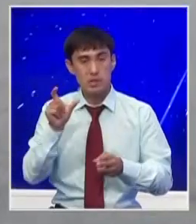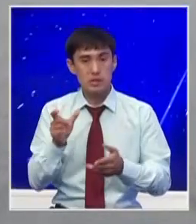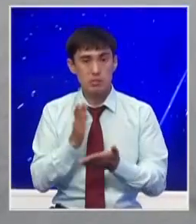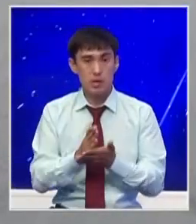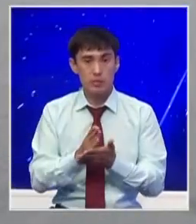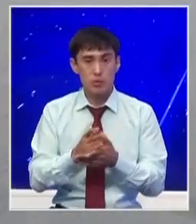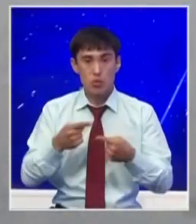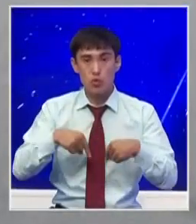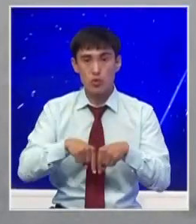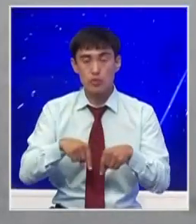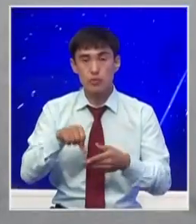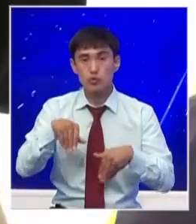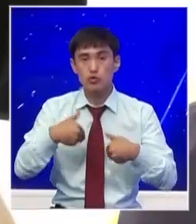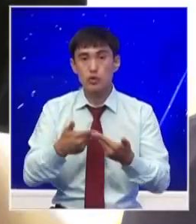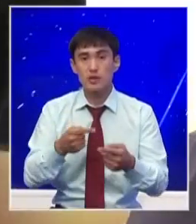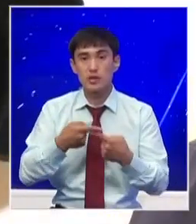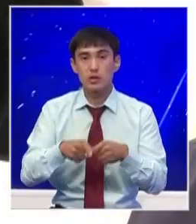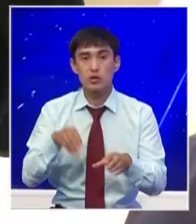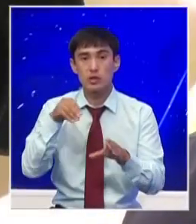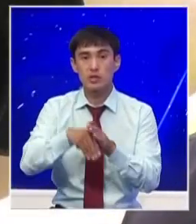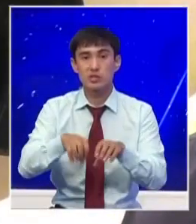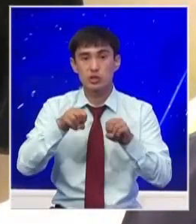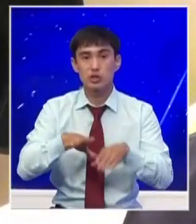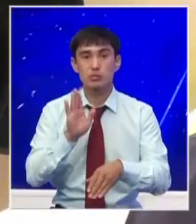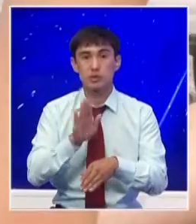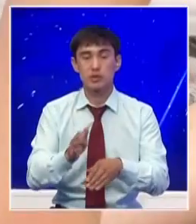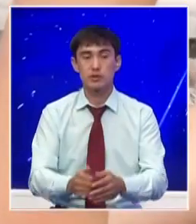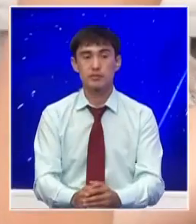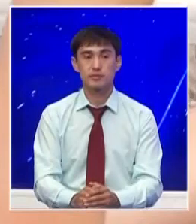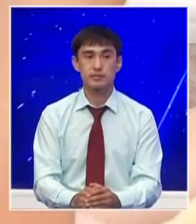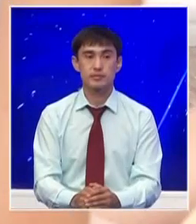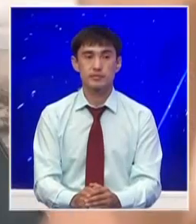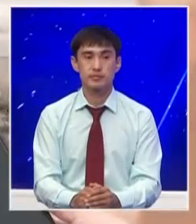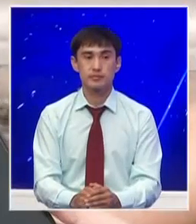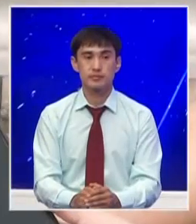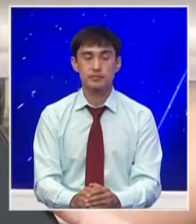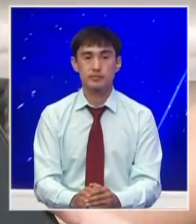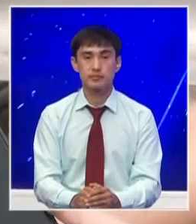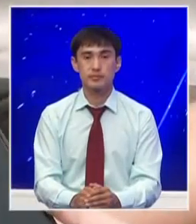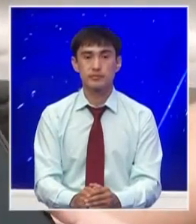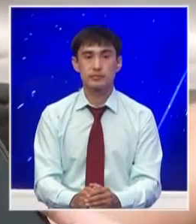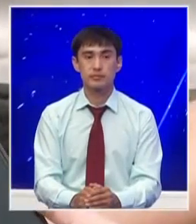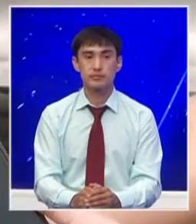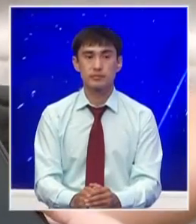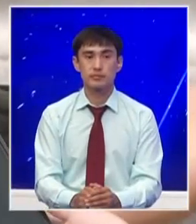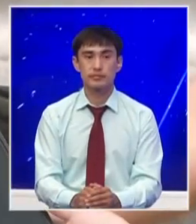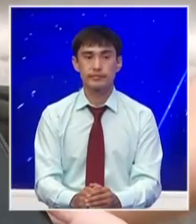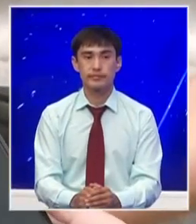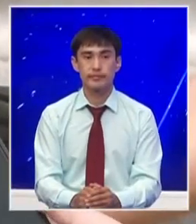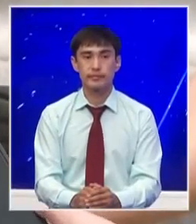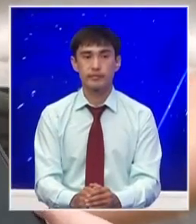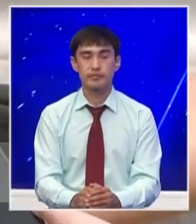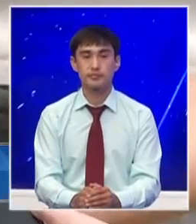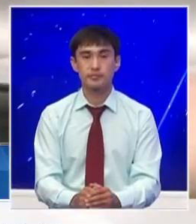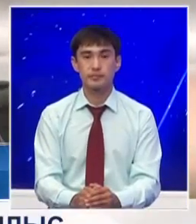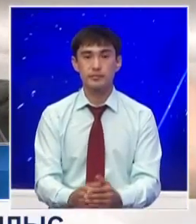мүшелері ұсынылған технологияны енгізу туралы шешім шығарады. Именно данная технология уже прошли первичные этапы